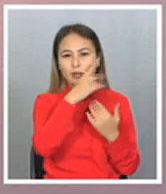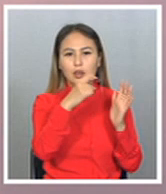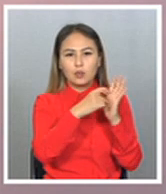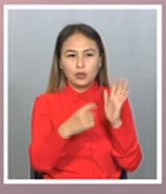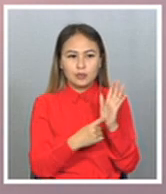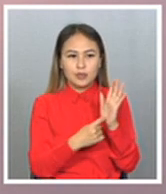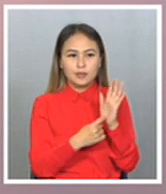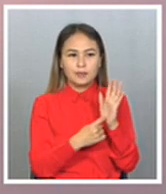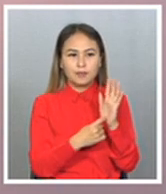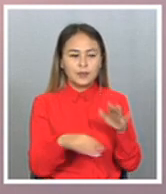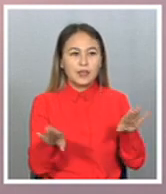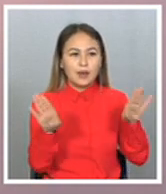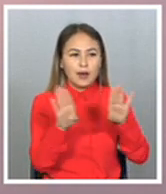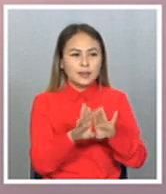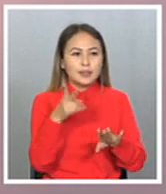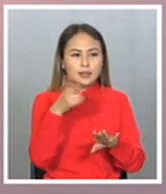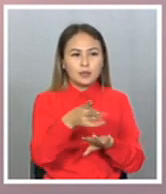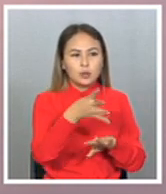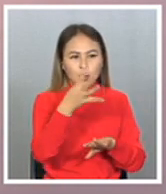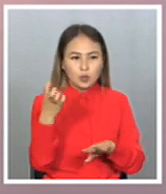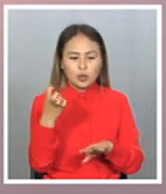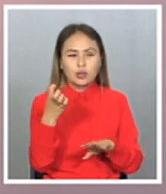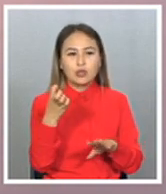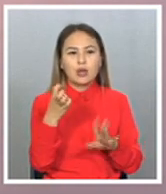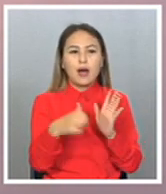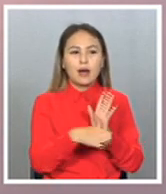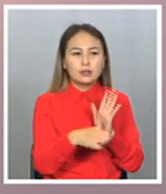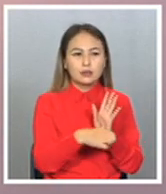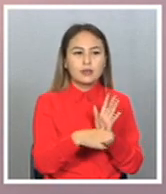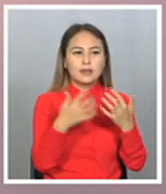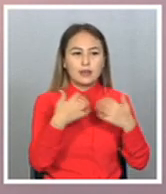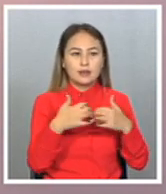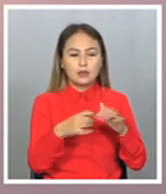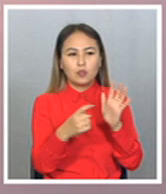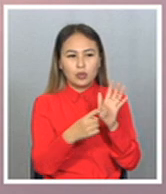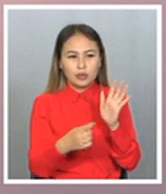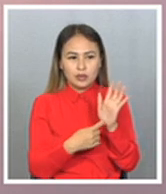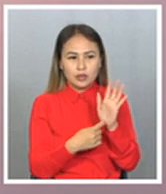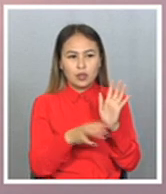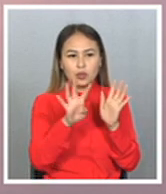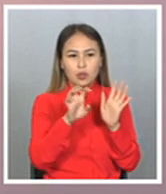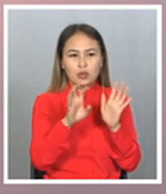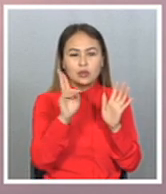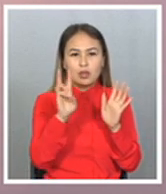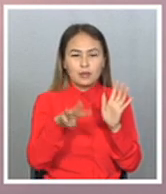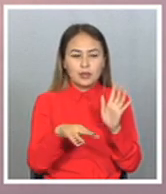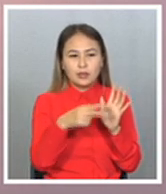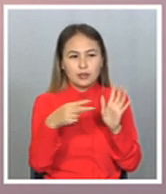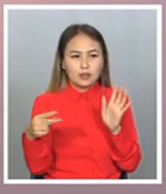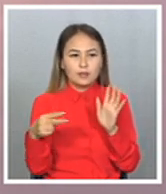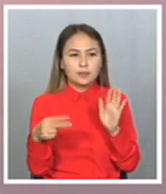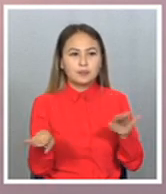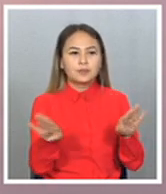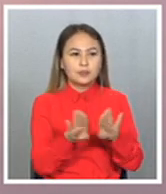бөлеміз. Яғни 2400 бен 6 сандарының бөліндісі 400-ге тең.